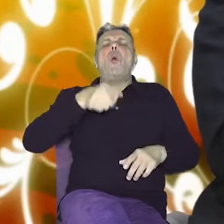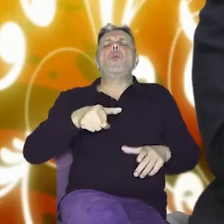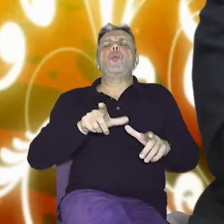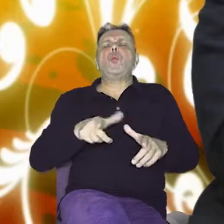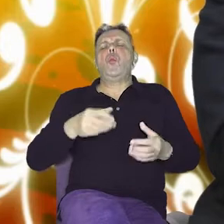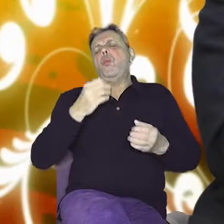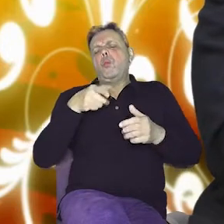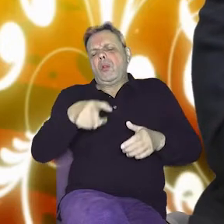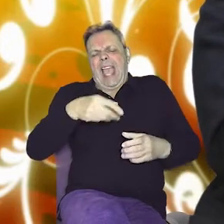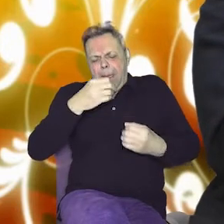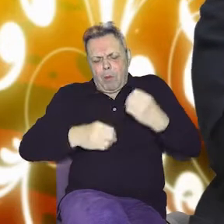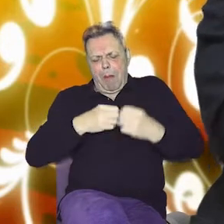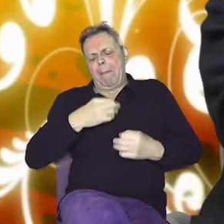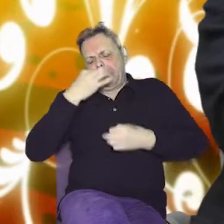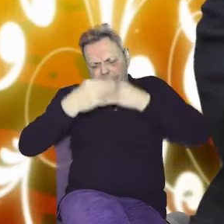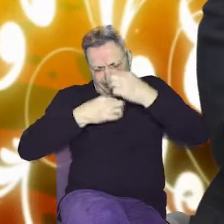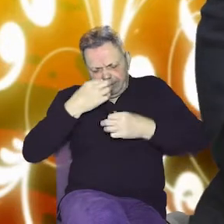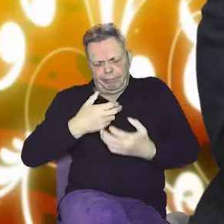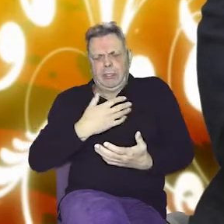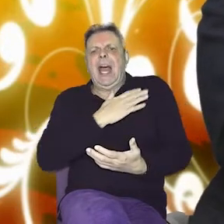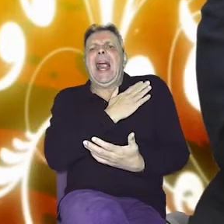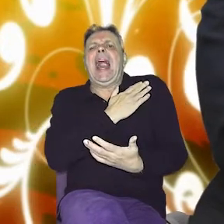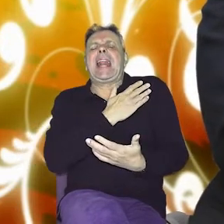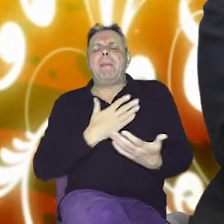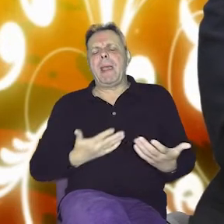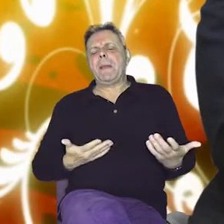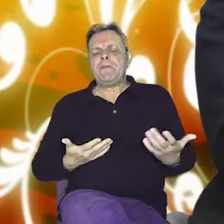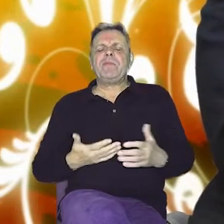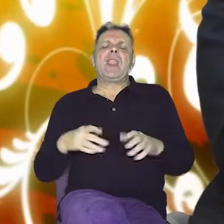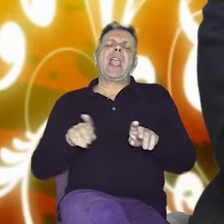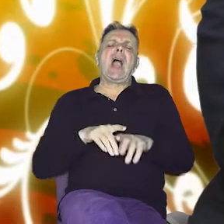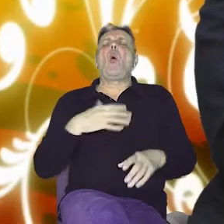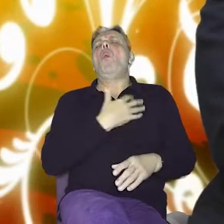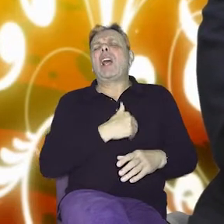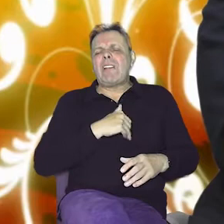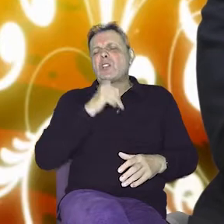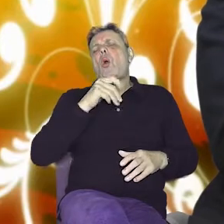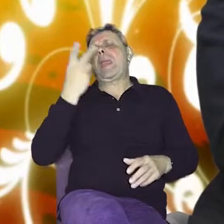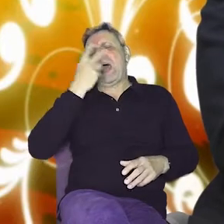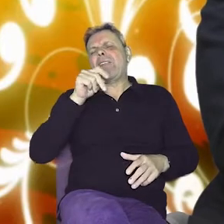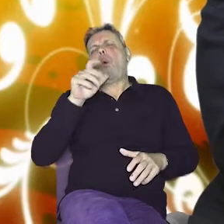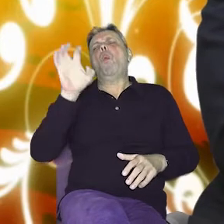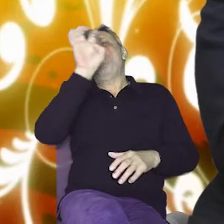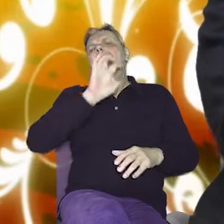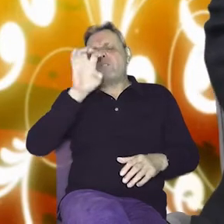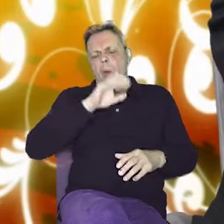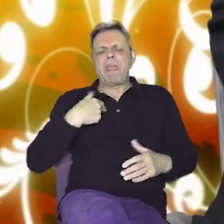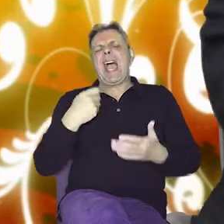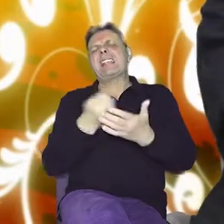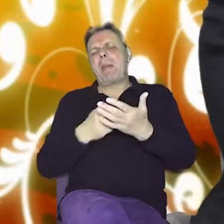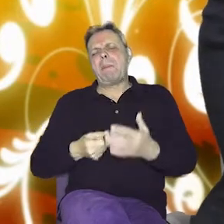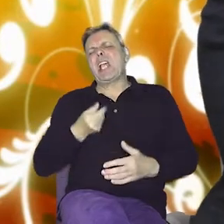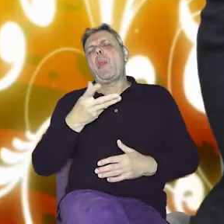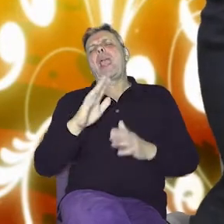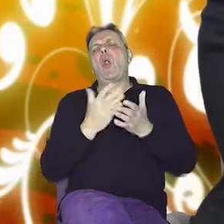tu ovoga problematiku, kako na našem nivou, hrvatskom nivou, tako također i na europskom nivou. Napisao